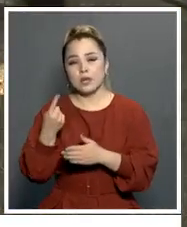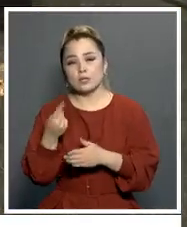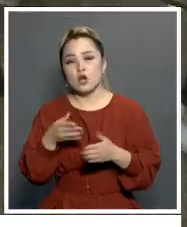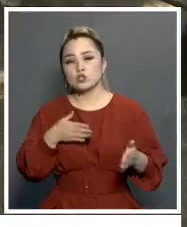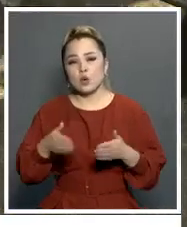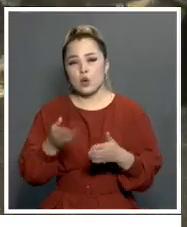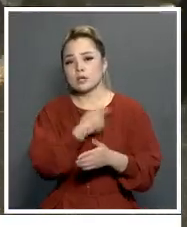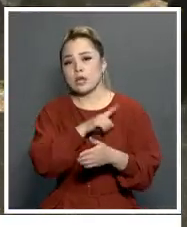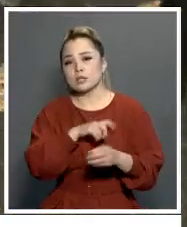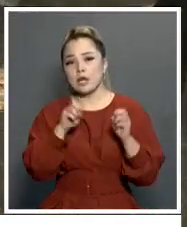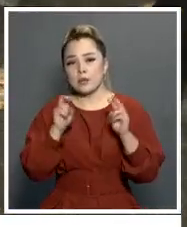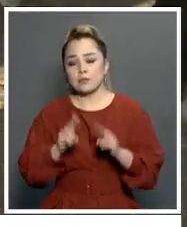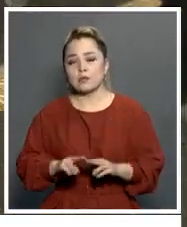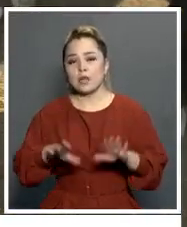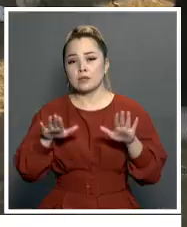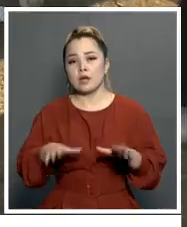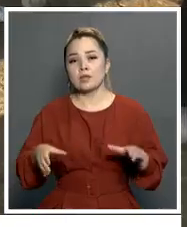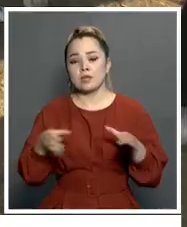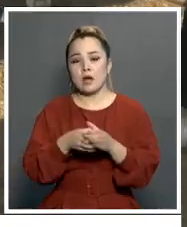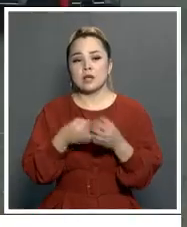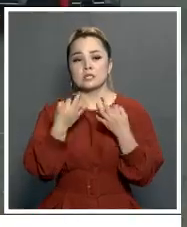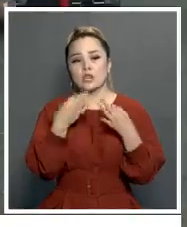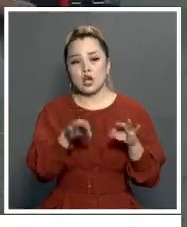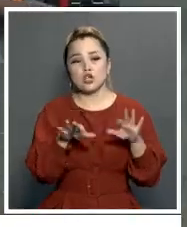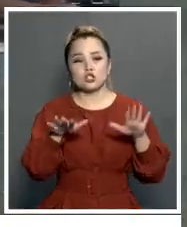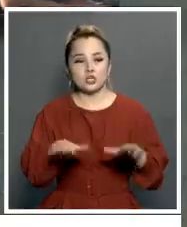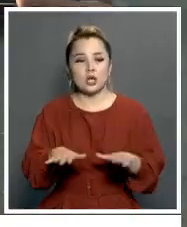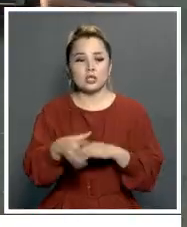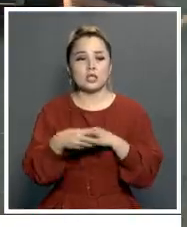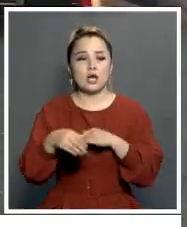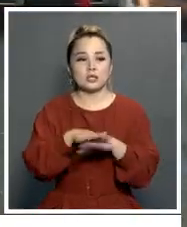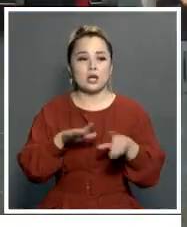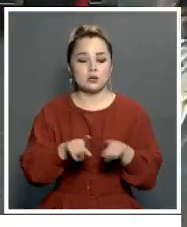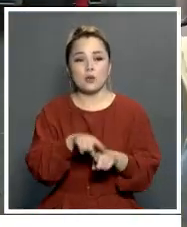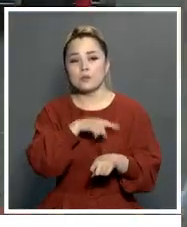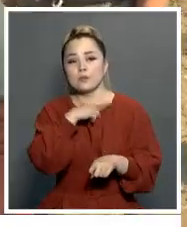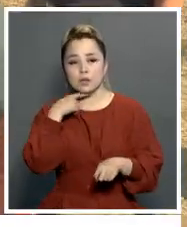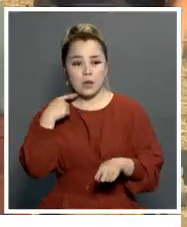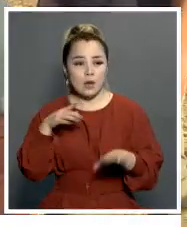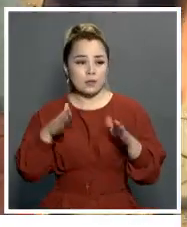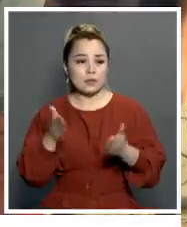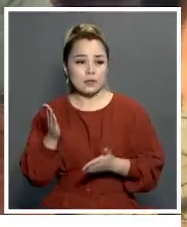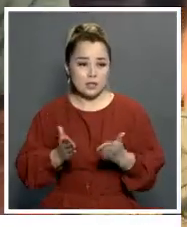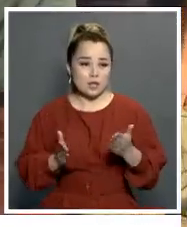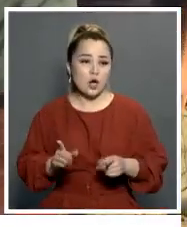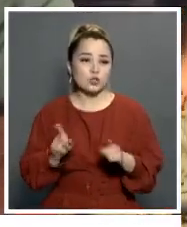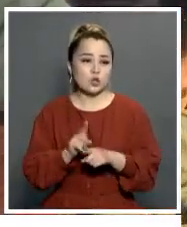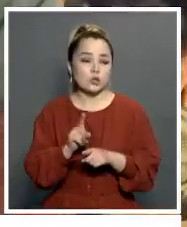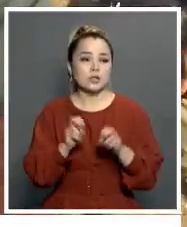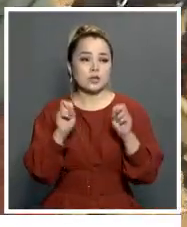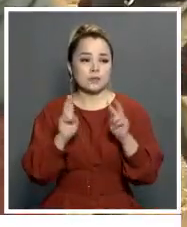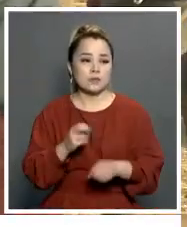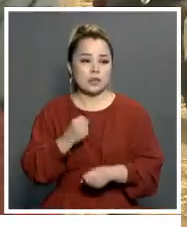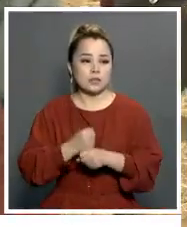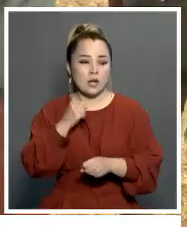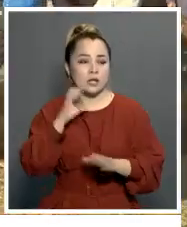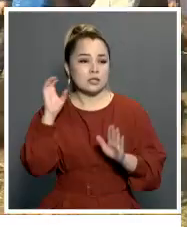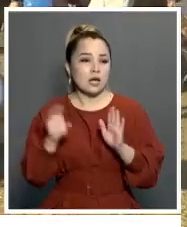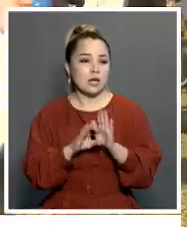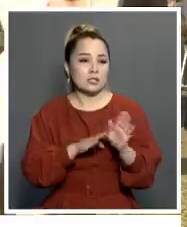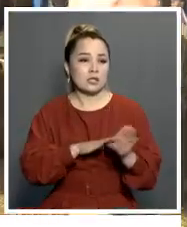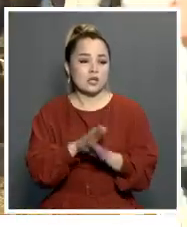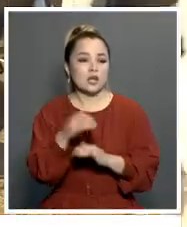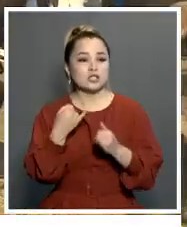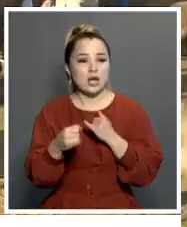санитарлық эпидемиологиялық мекемелер тарапынан рұқсат берілген жергілікті қасапханаларда санитарлық ережелерді қатаң сақтай отырып, сары